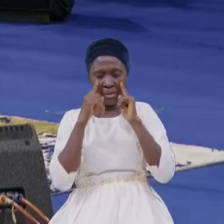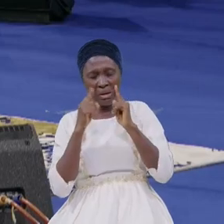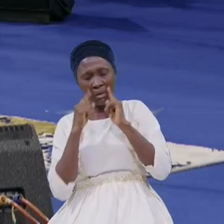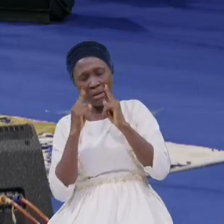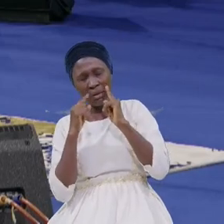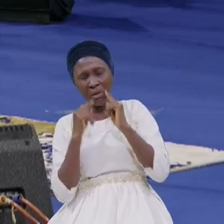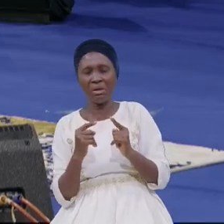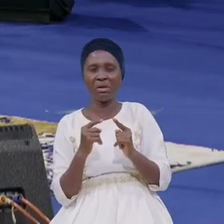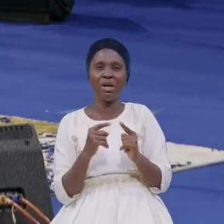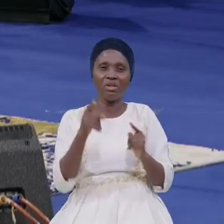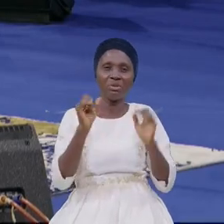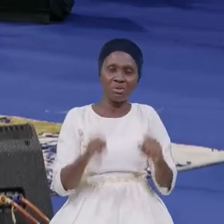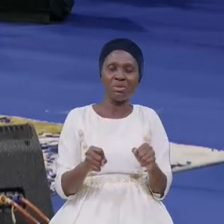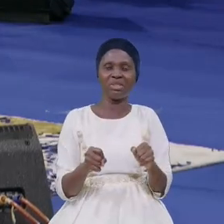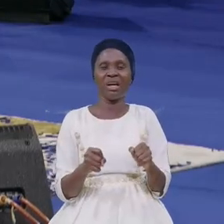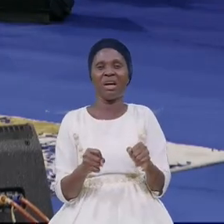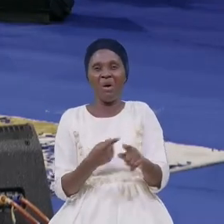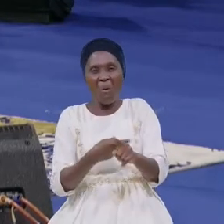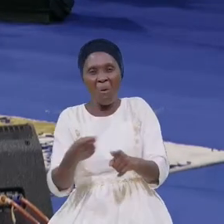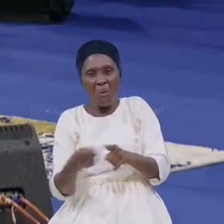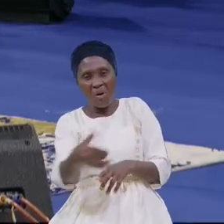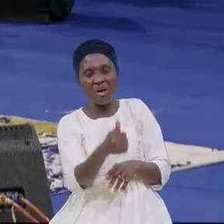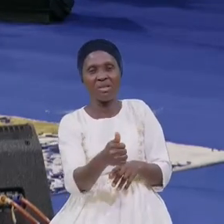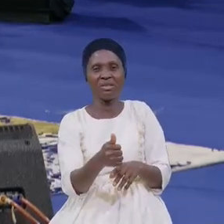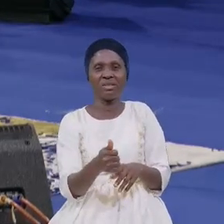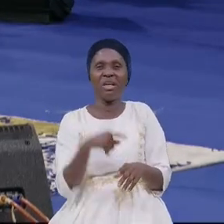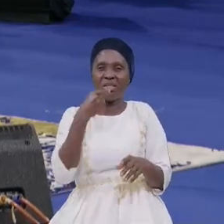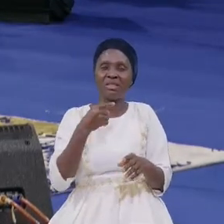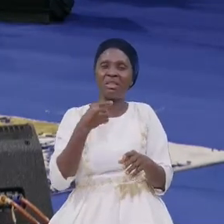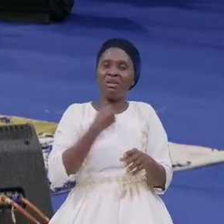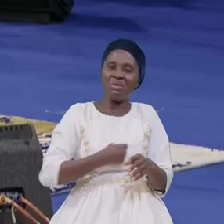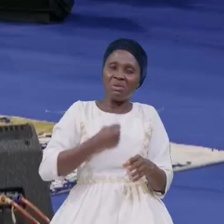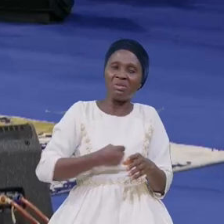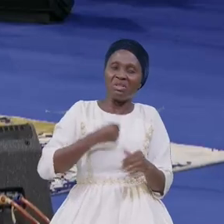terre. Vous pouvez même vous blesser, faire vous pincer.